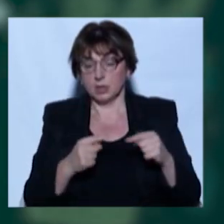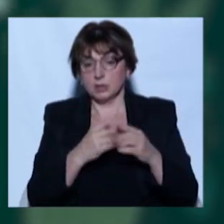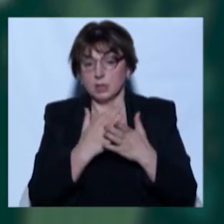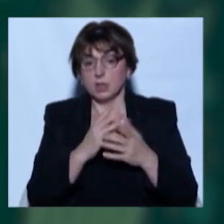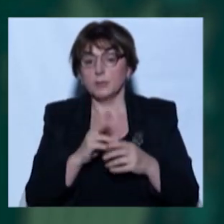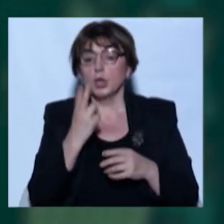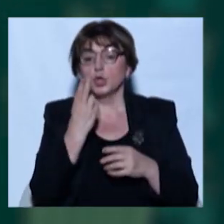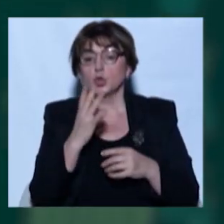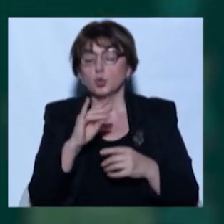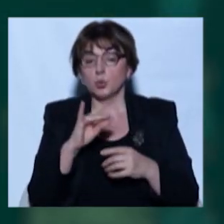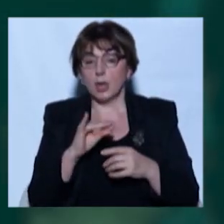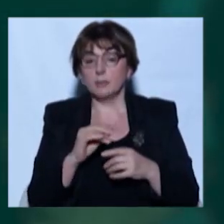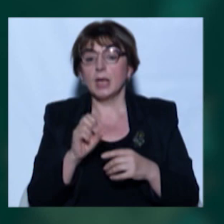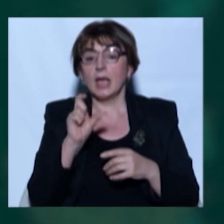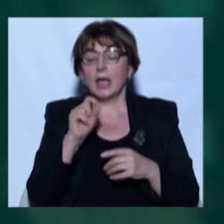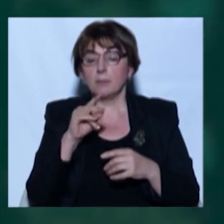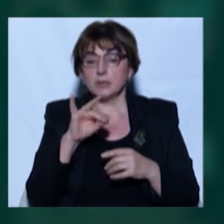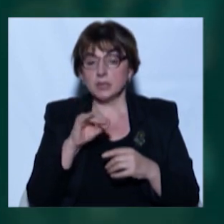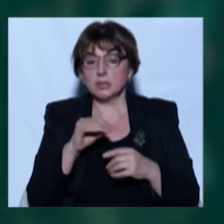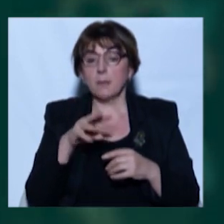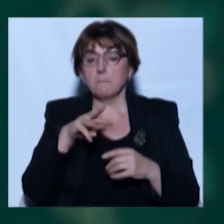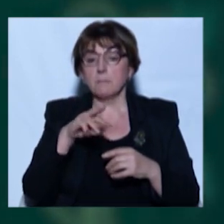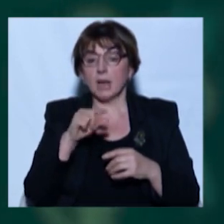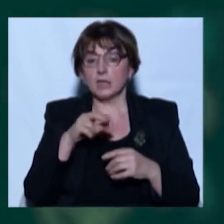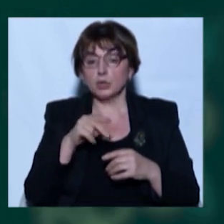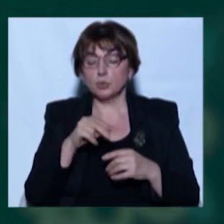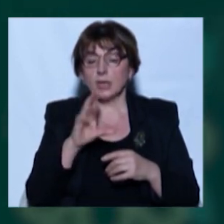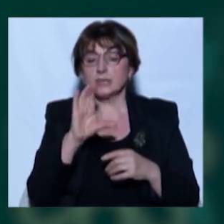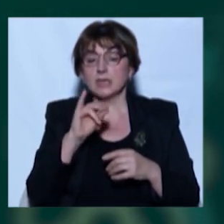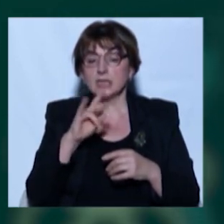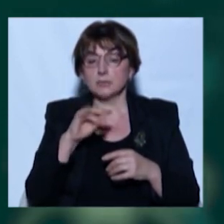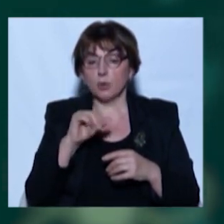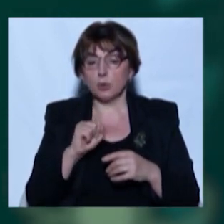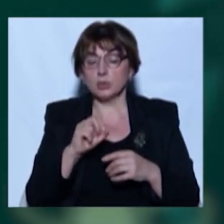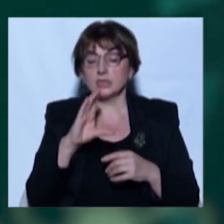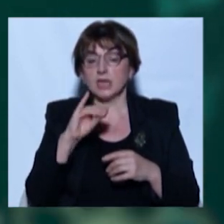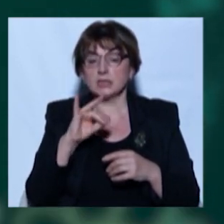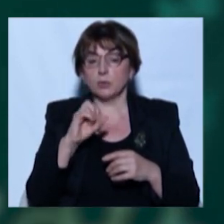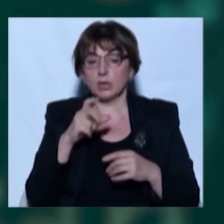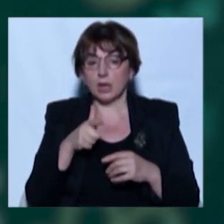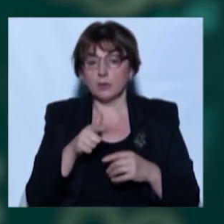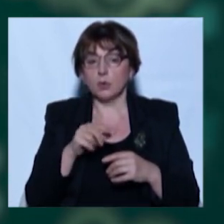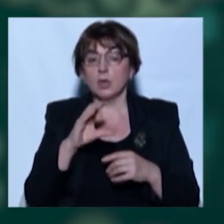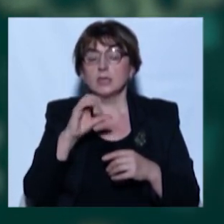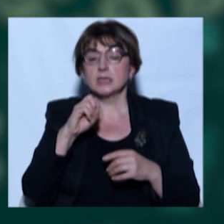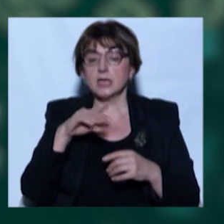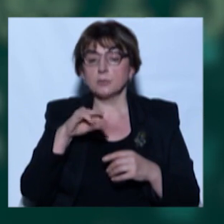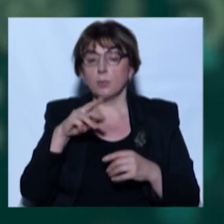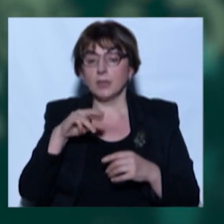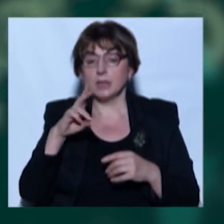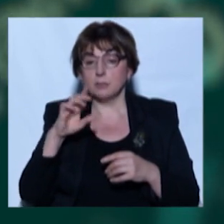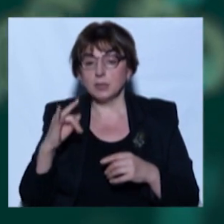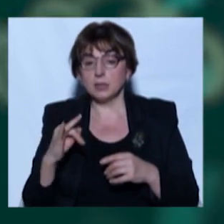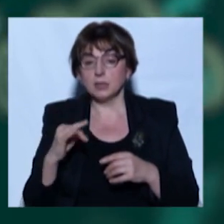არის ცუნამი, ეპიცენტრი, მაგნიტუდა, სეისმოლოგი, სეისმოგრაფი, სეისმომედეგი